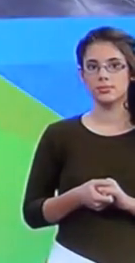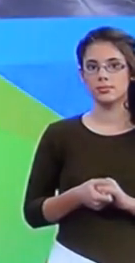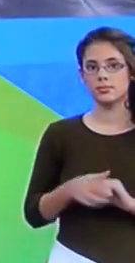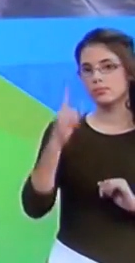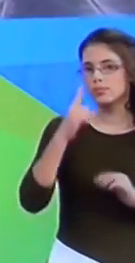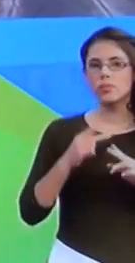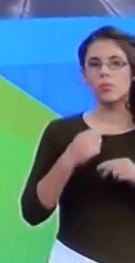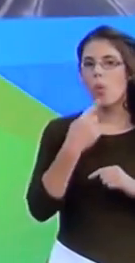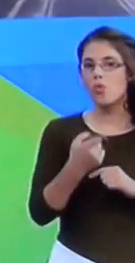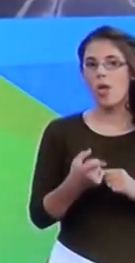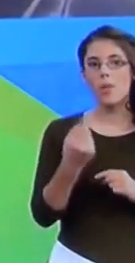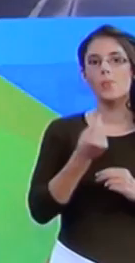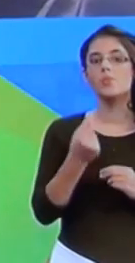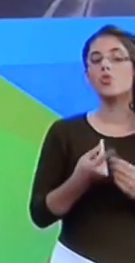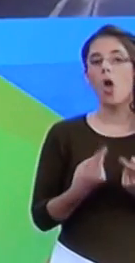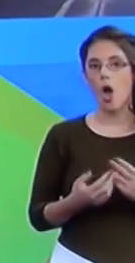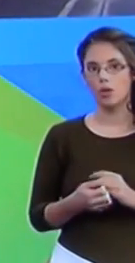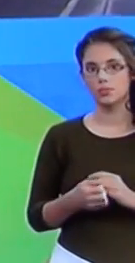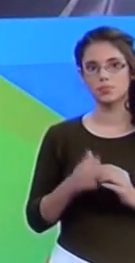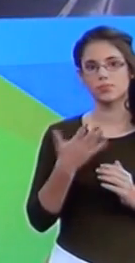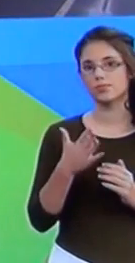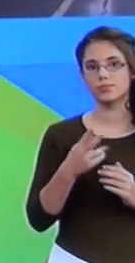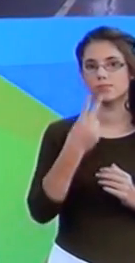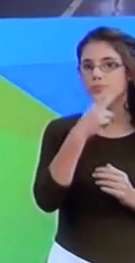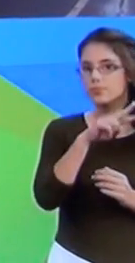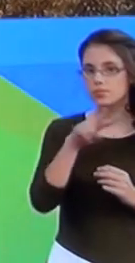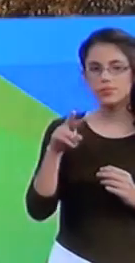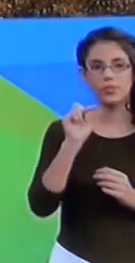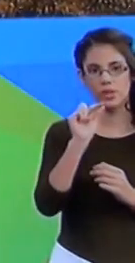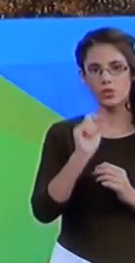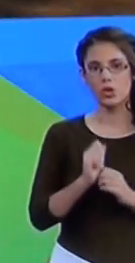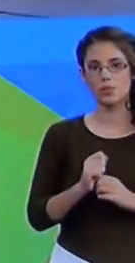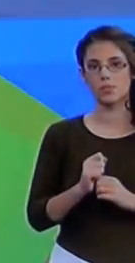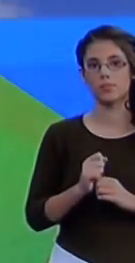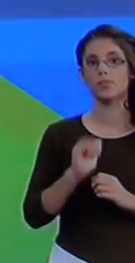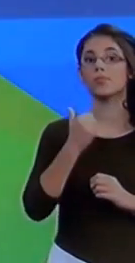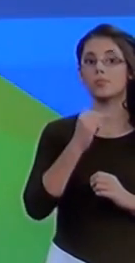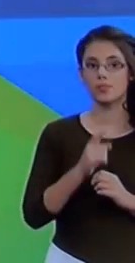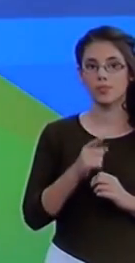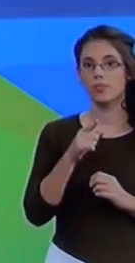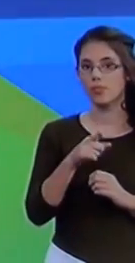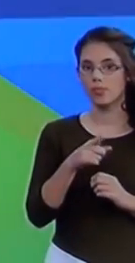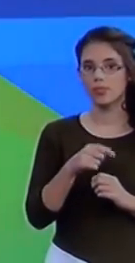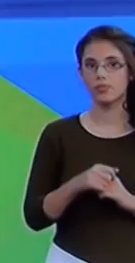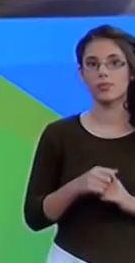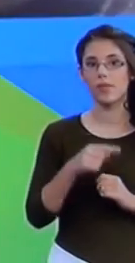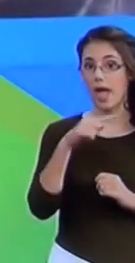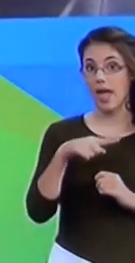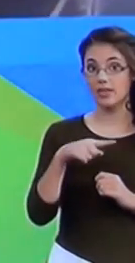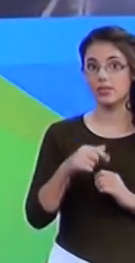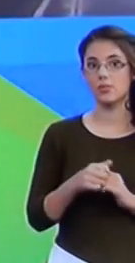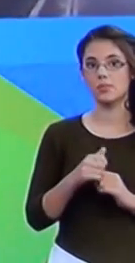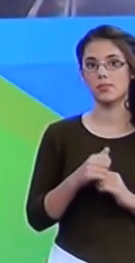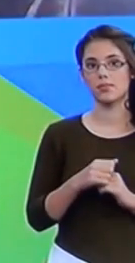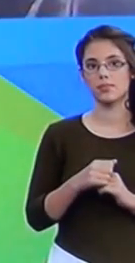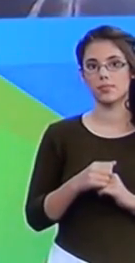Meg tudnád mondani, hogy ez micsoda vagy? Nem. Nézzél szép egy kicsit. Ó, az, ez,